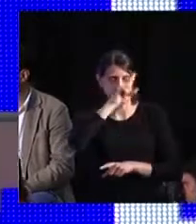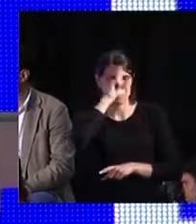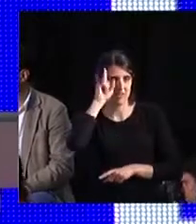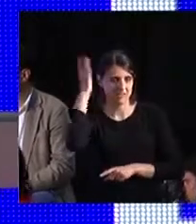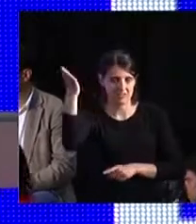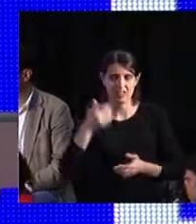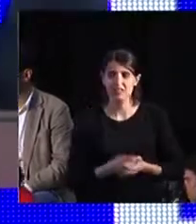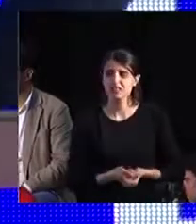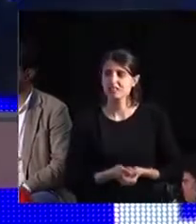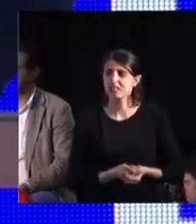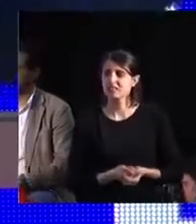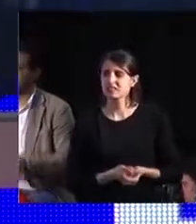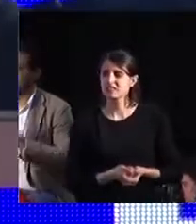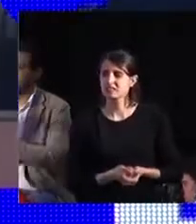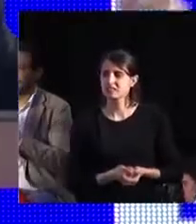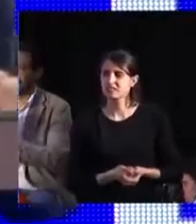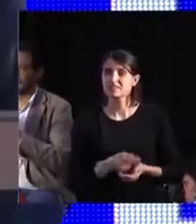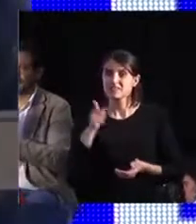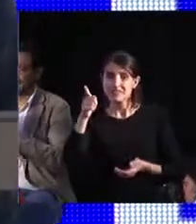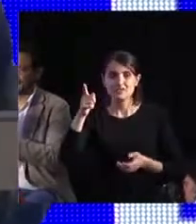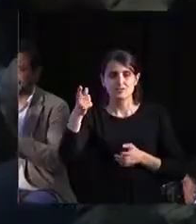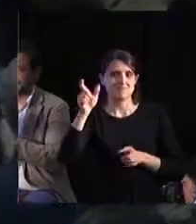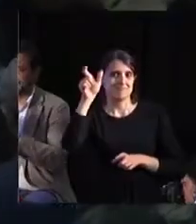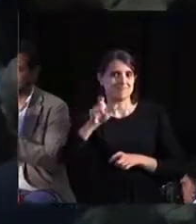durant tants anys. Aquella és la nostra gent.